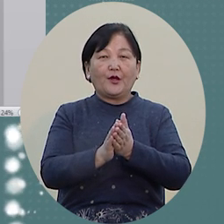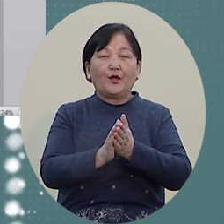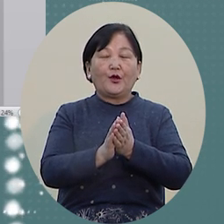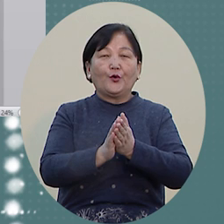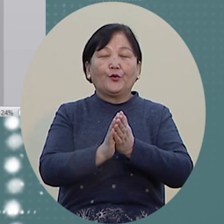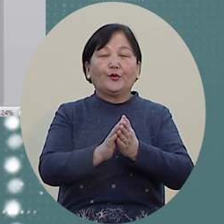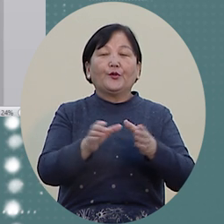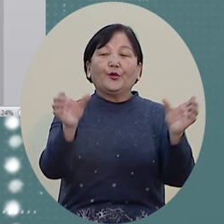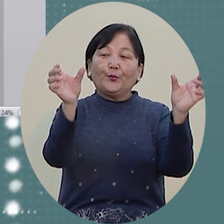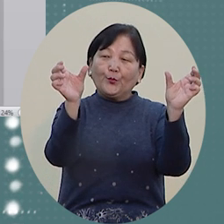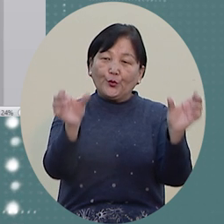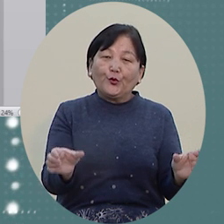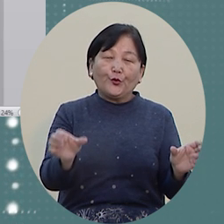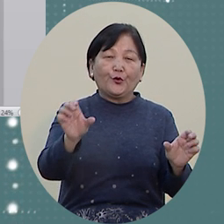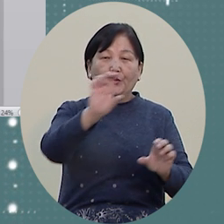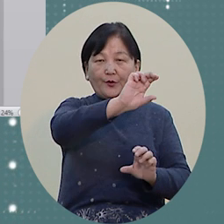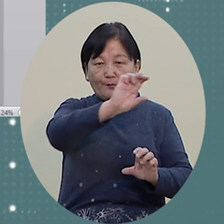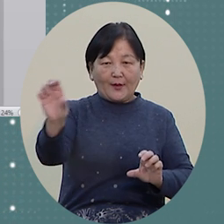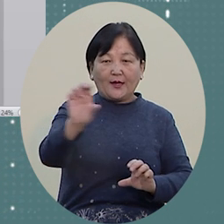тоог заавал оруулж өгнө.